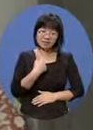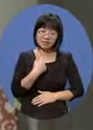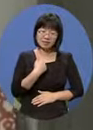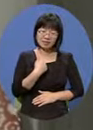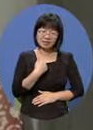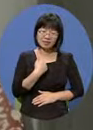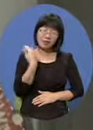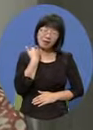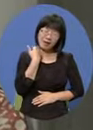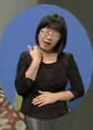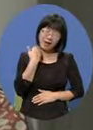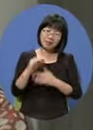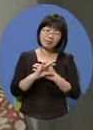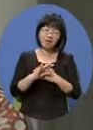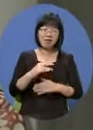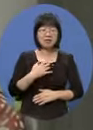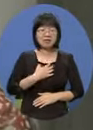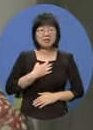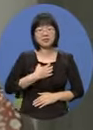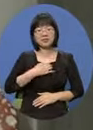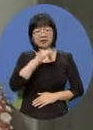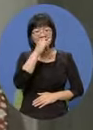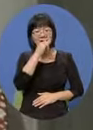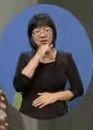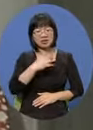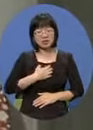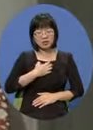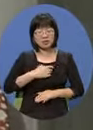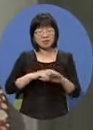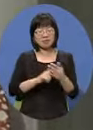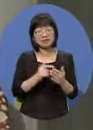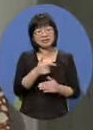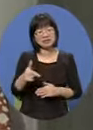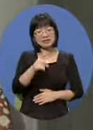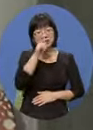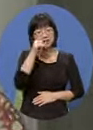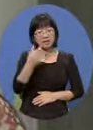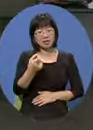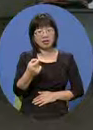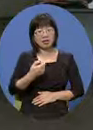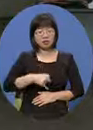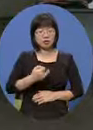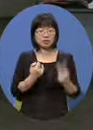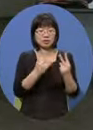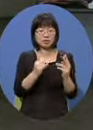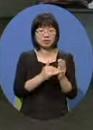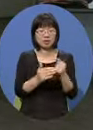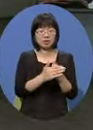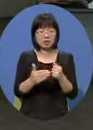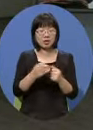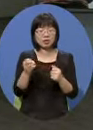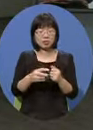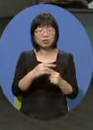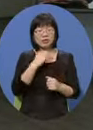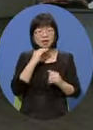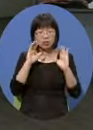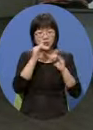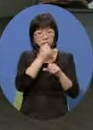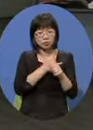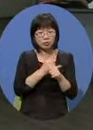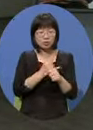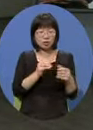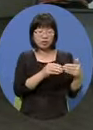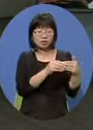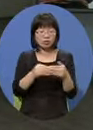보이지 안 보이면 불안한 거 그런 거. 그러니까 약간 불안증이 많아진 것 같아요. 딸 둘이라 그런지 나이도 어리고 애들 이렇게 가까운 거리도 데려다주고 데리고 오고.